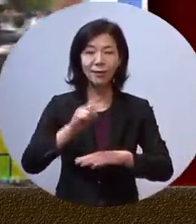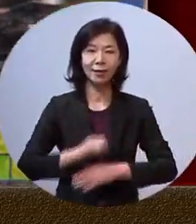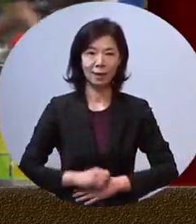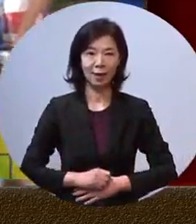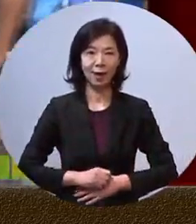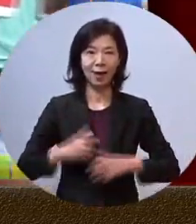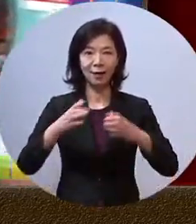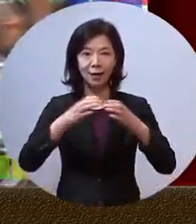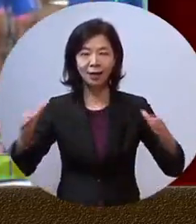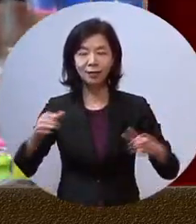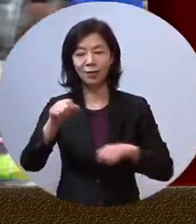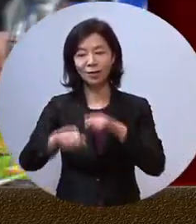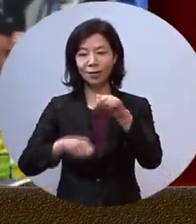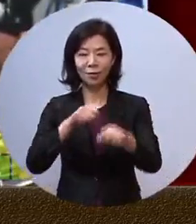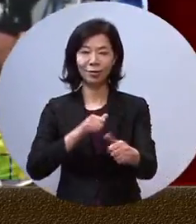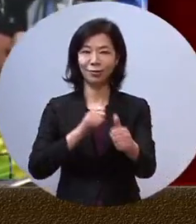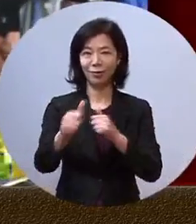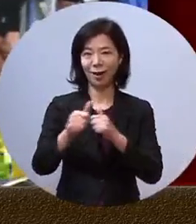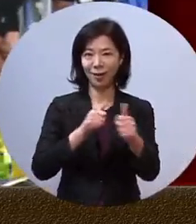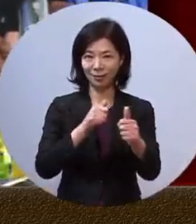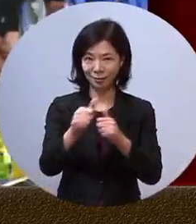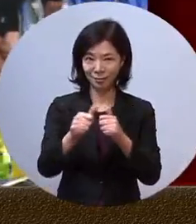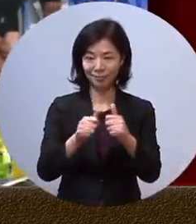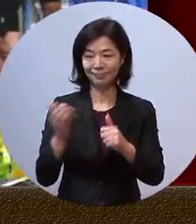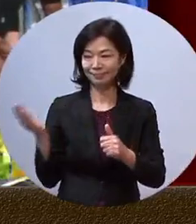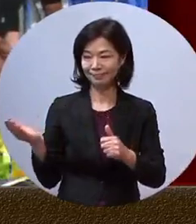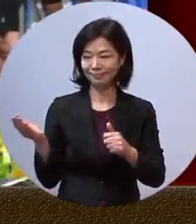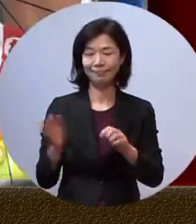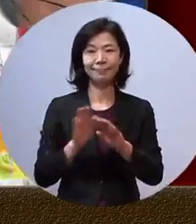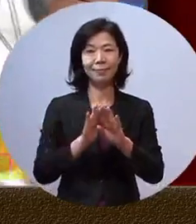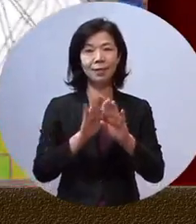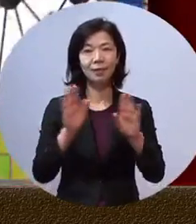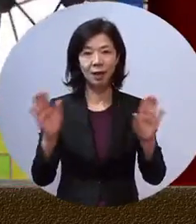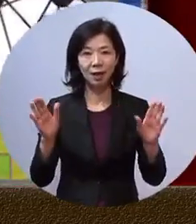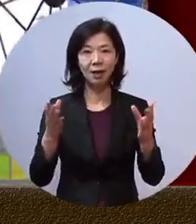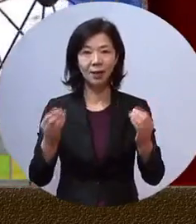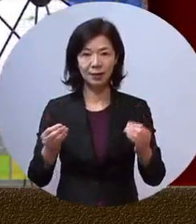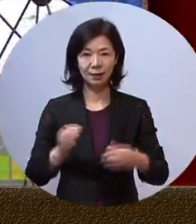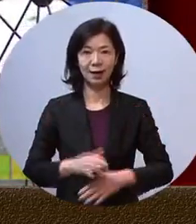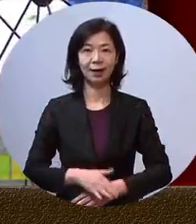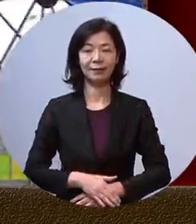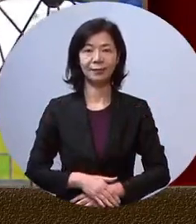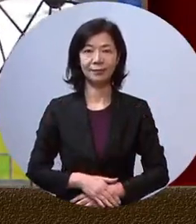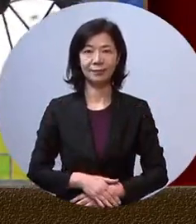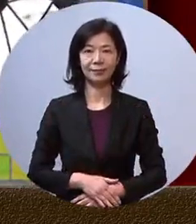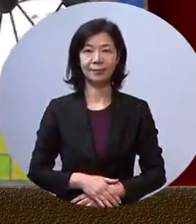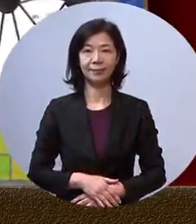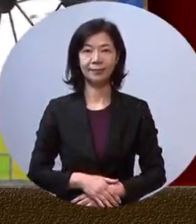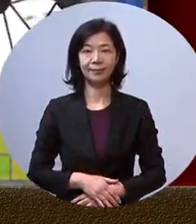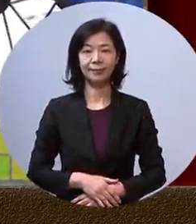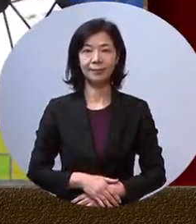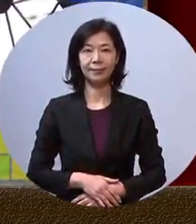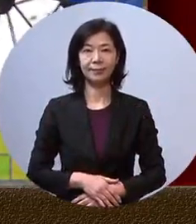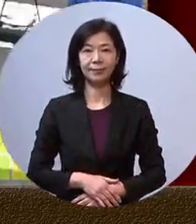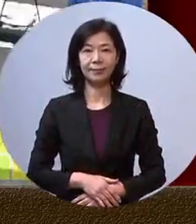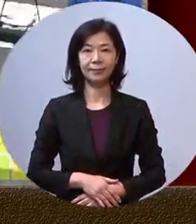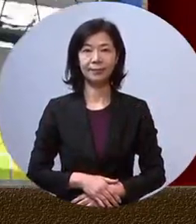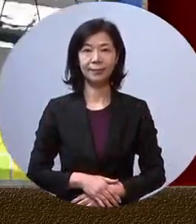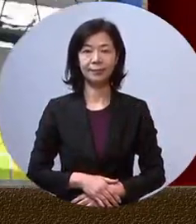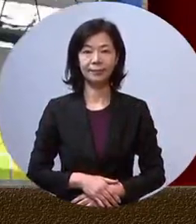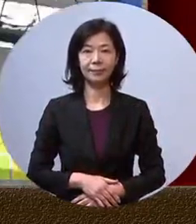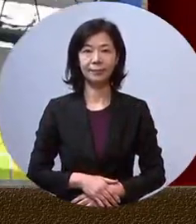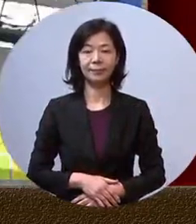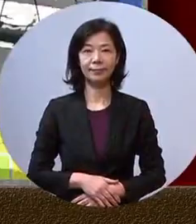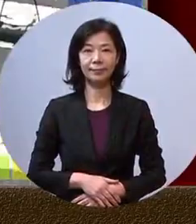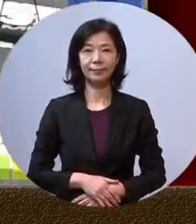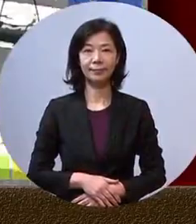大規模な自転車ロードレース、サイクルチャレンジカップ藤沢2014が開催されました。5秒